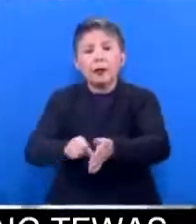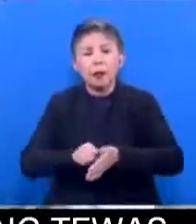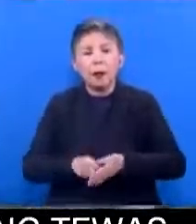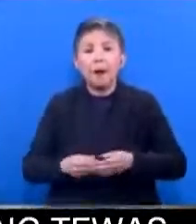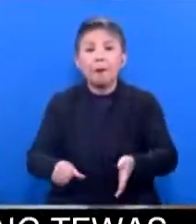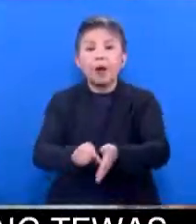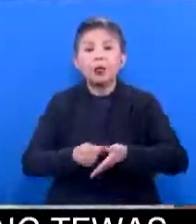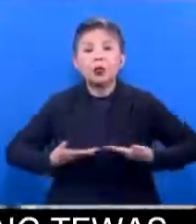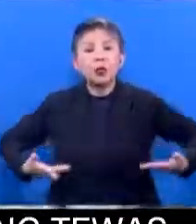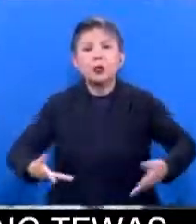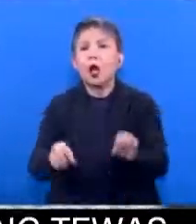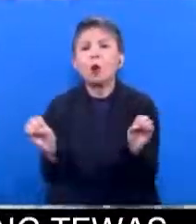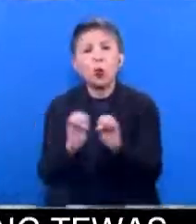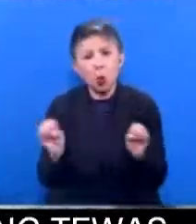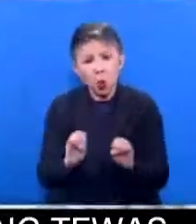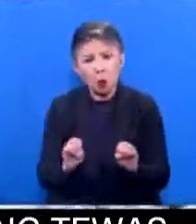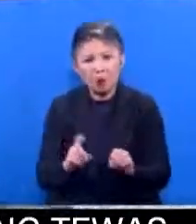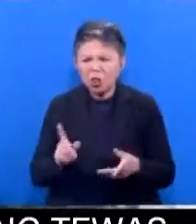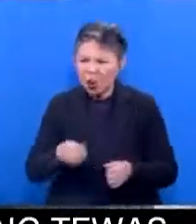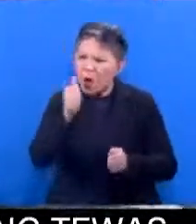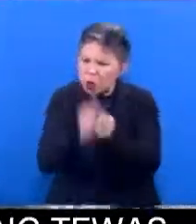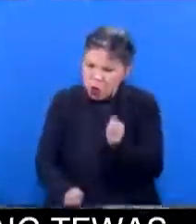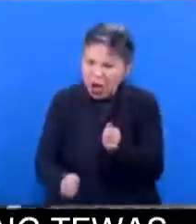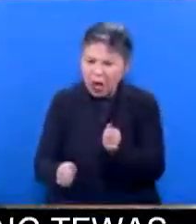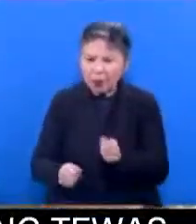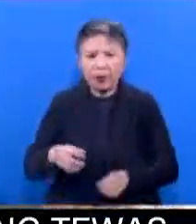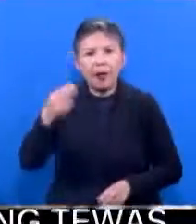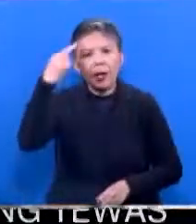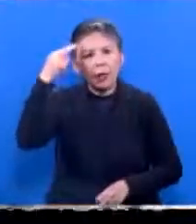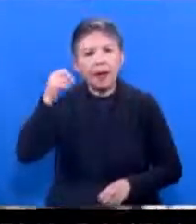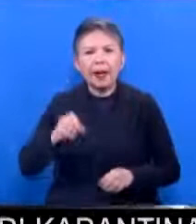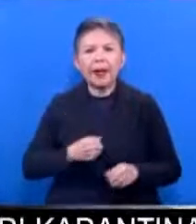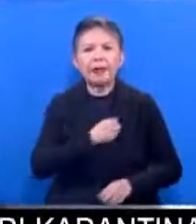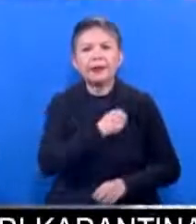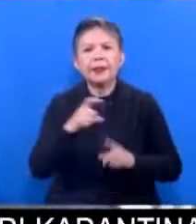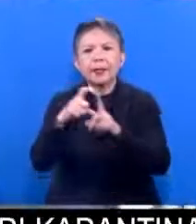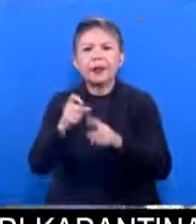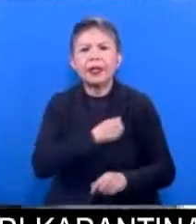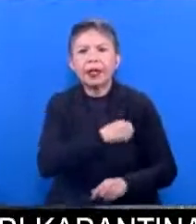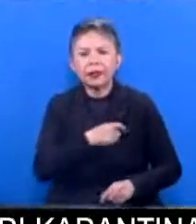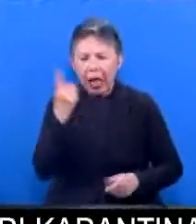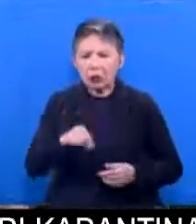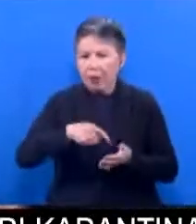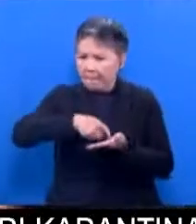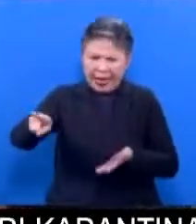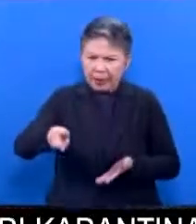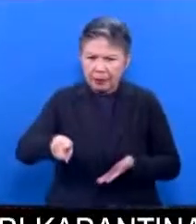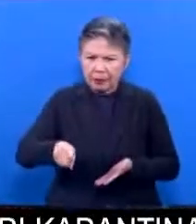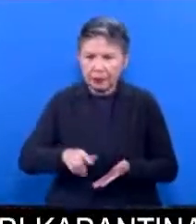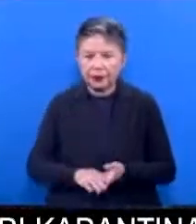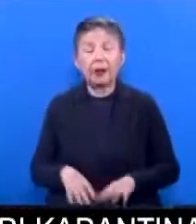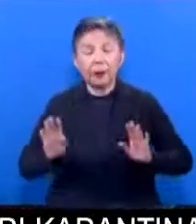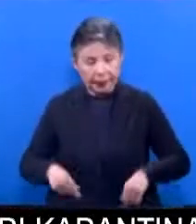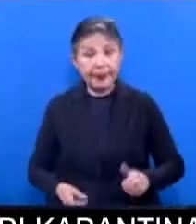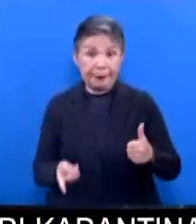sosial. Mereka menduga ada kecurangan dan menuntut agar Kepala Dinas Sosial Kabupaten Lombok Timur dipecat. Jadi yang